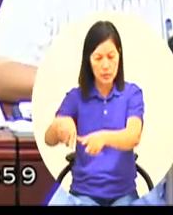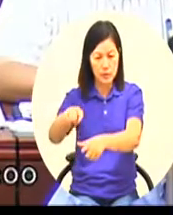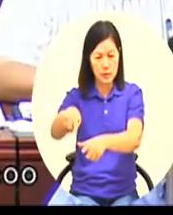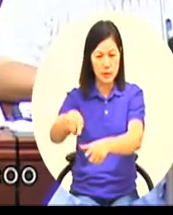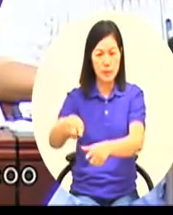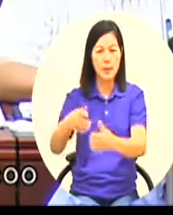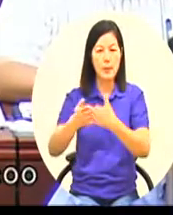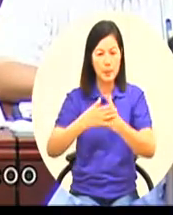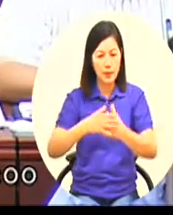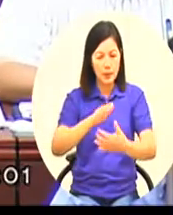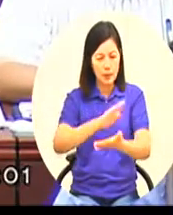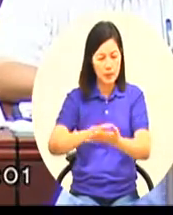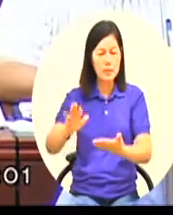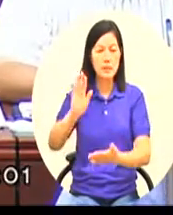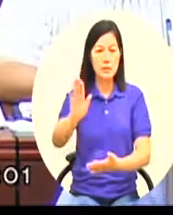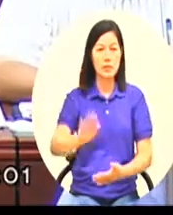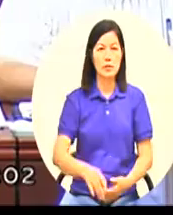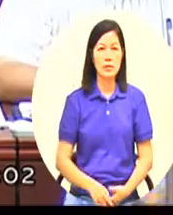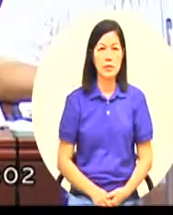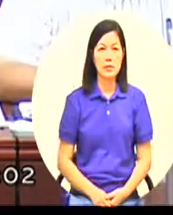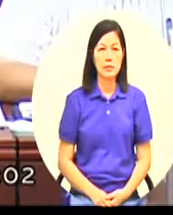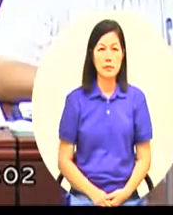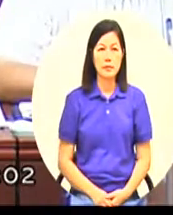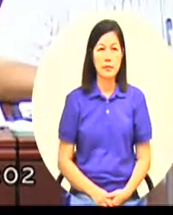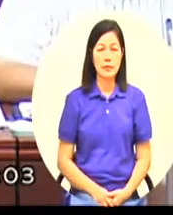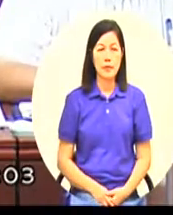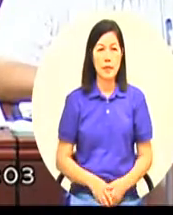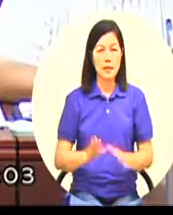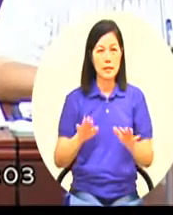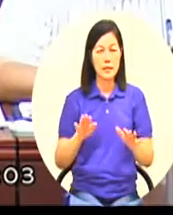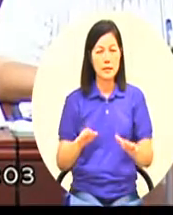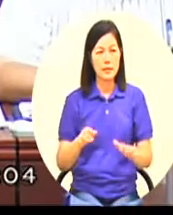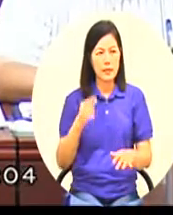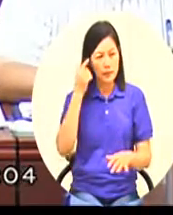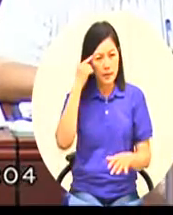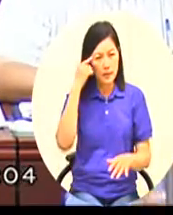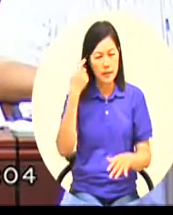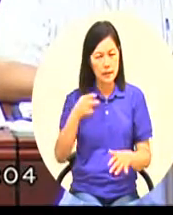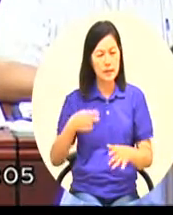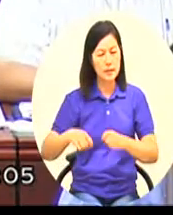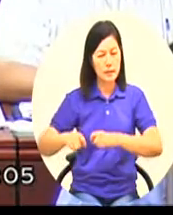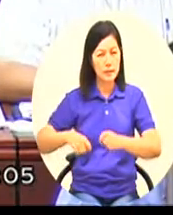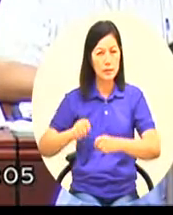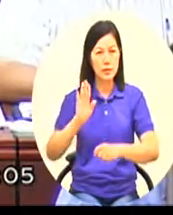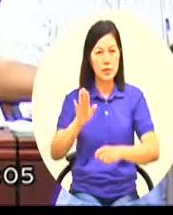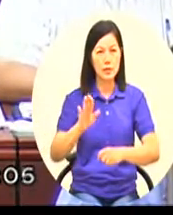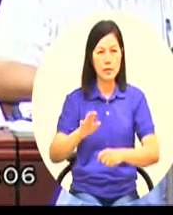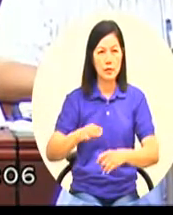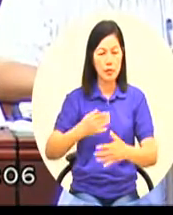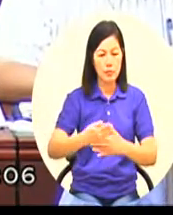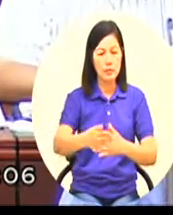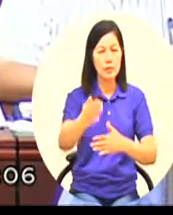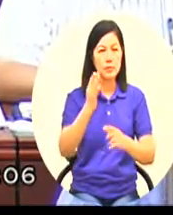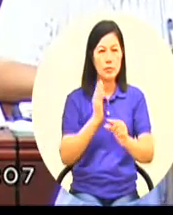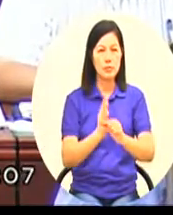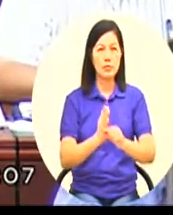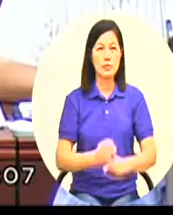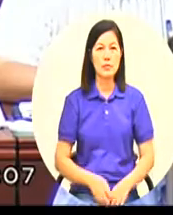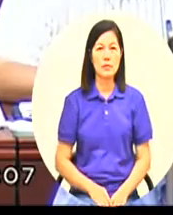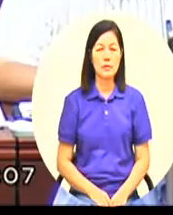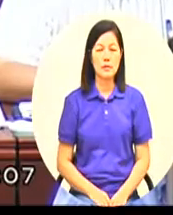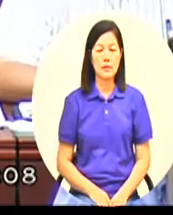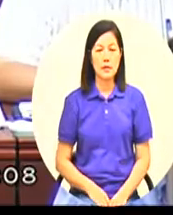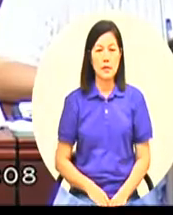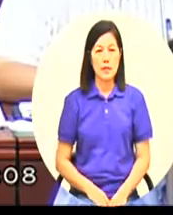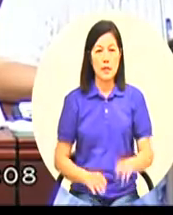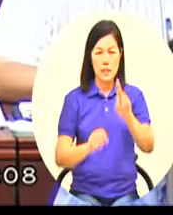哈，有些委托给清除业做清除，所以我们现在有一个附案哈，那也进行法制作业程序中，希望就是说在年底